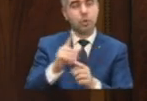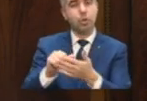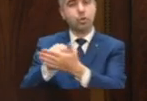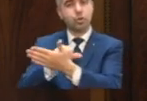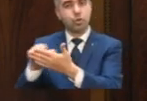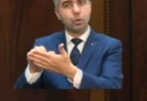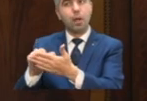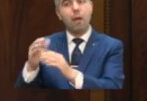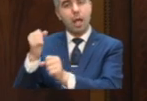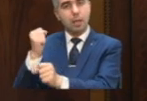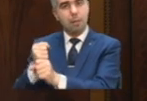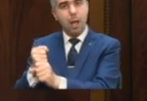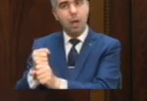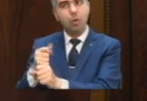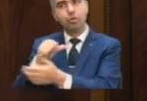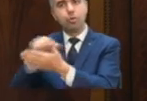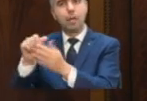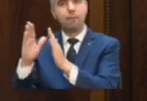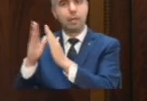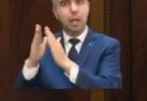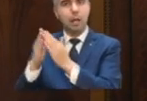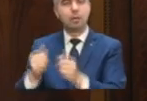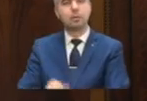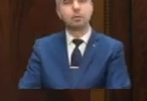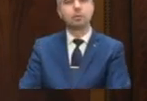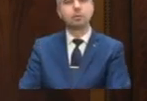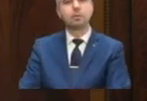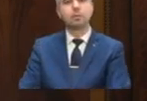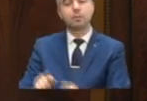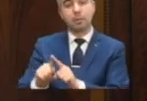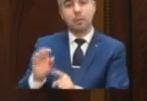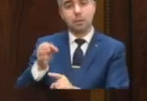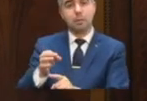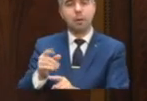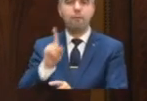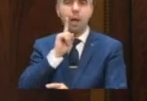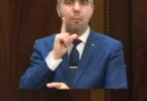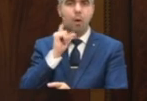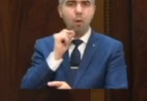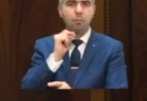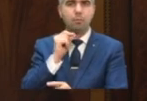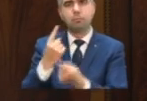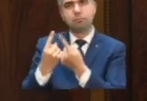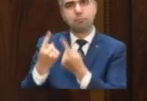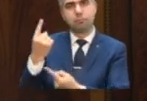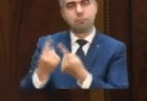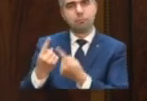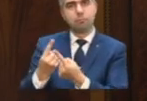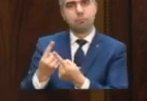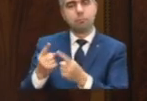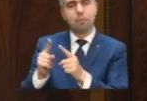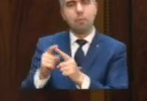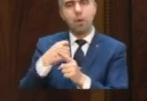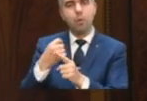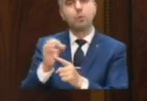يلقى الخدمه ويشري دار. علاش هذاك المسكين لو جون ولا ديك الشاب ولا الشابه ما غيخرج من المدرسه ويلقى حتى هو واحد